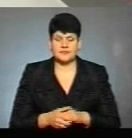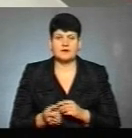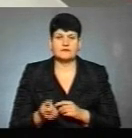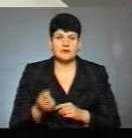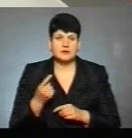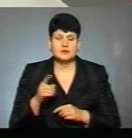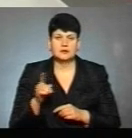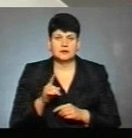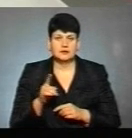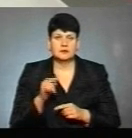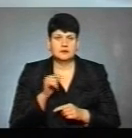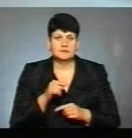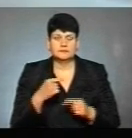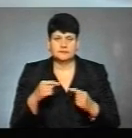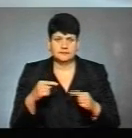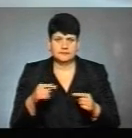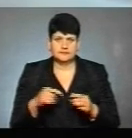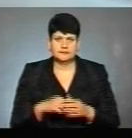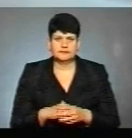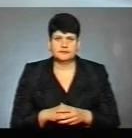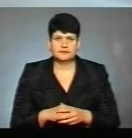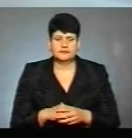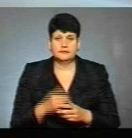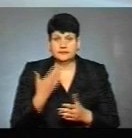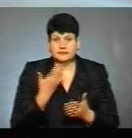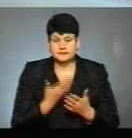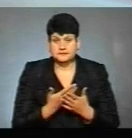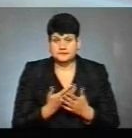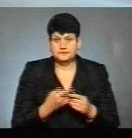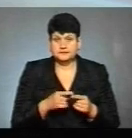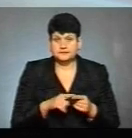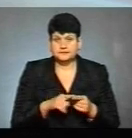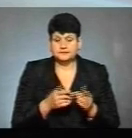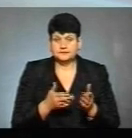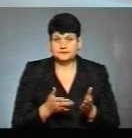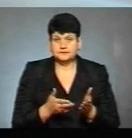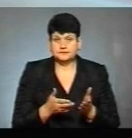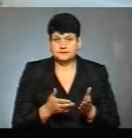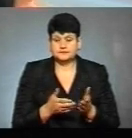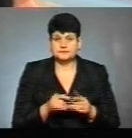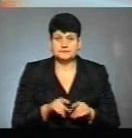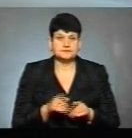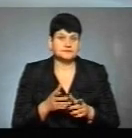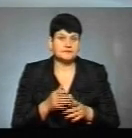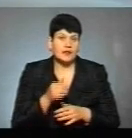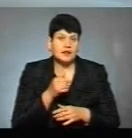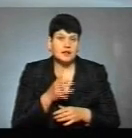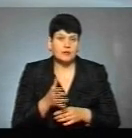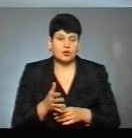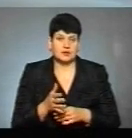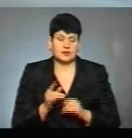виявилося, що то зовсім друге. Ну, якраз оча, це воно таке, що вони не могли